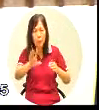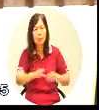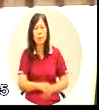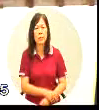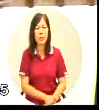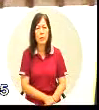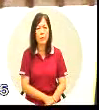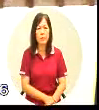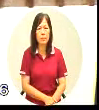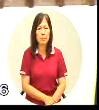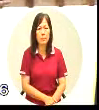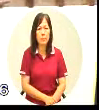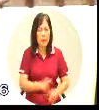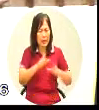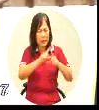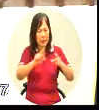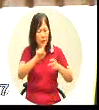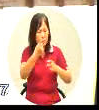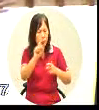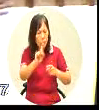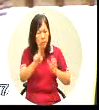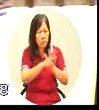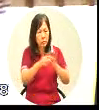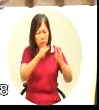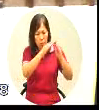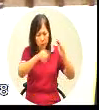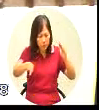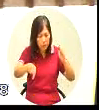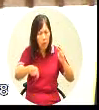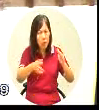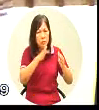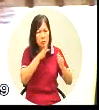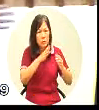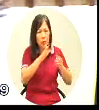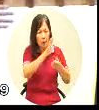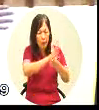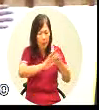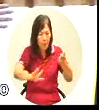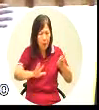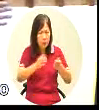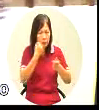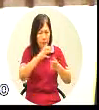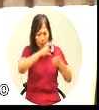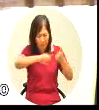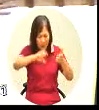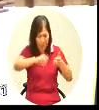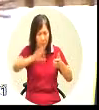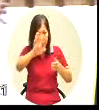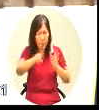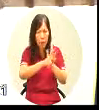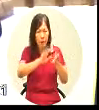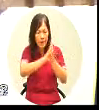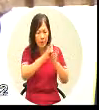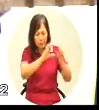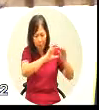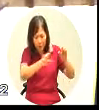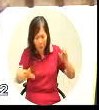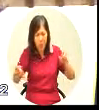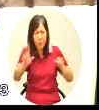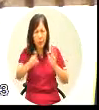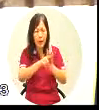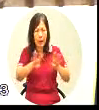是？很大的一个原因是这个坡脚的地方受到很严重的侵蚀，然后它持续滑动，一开